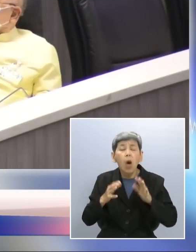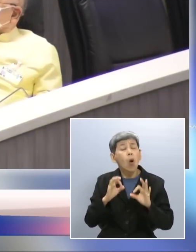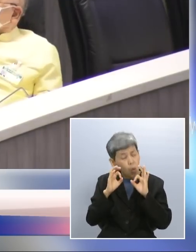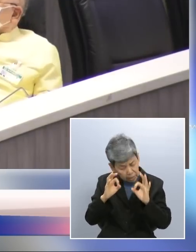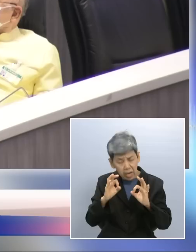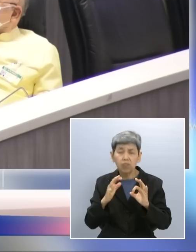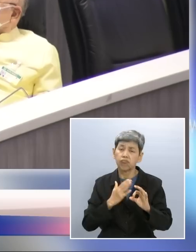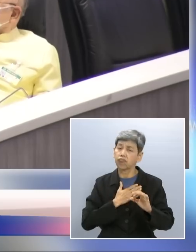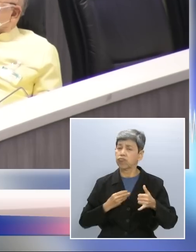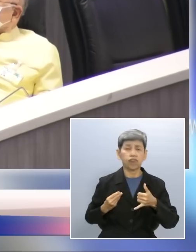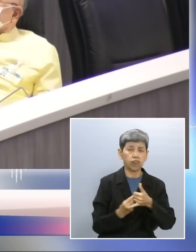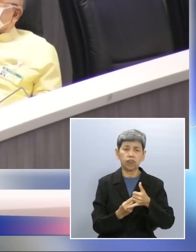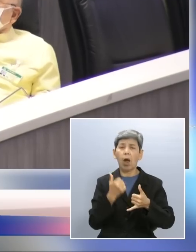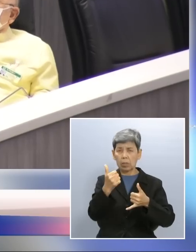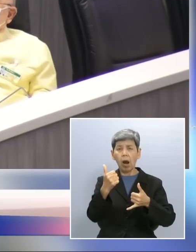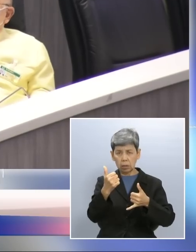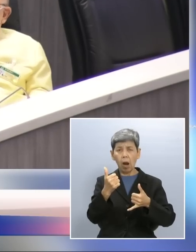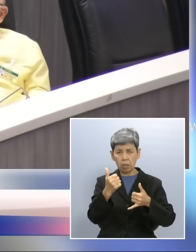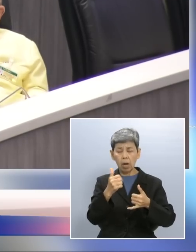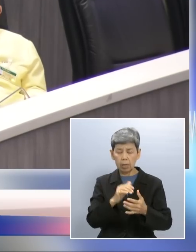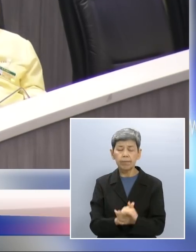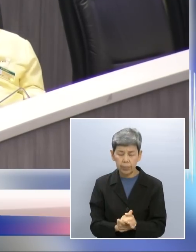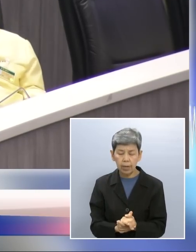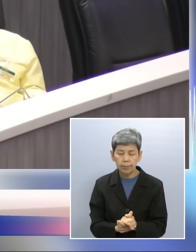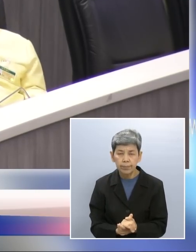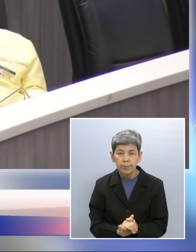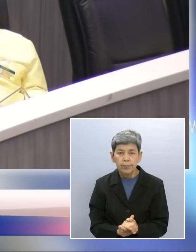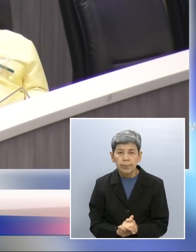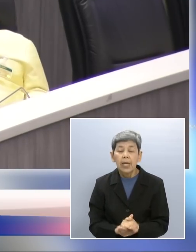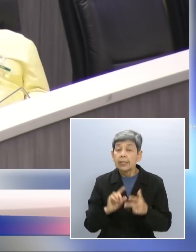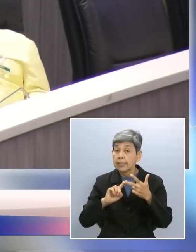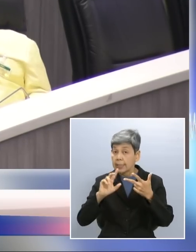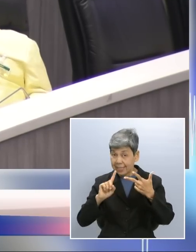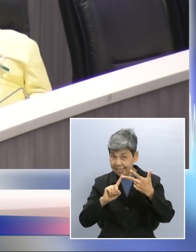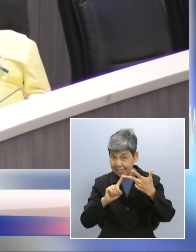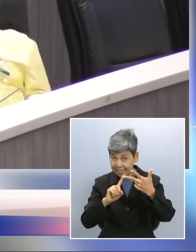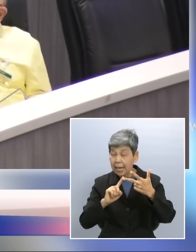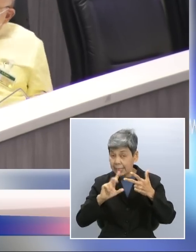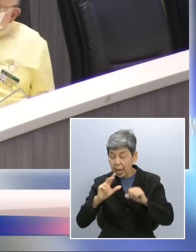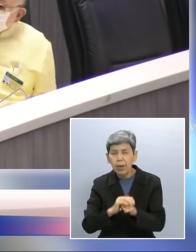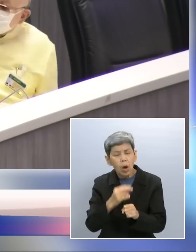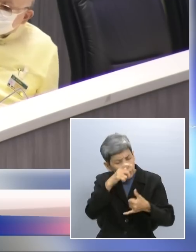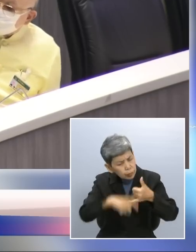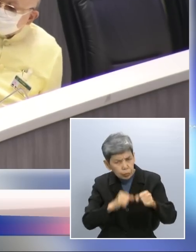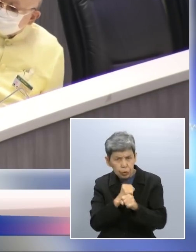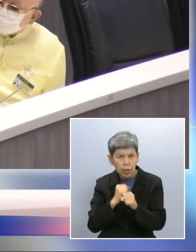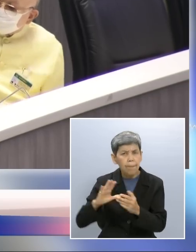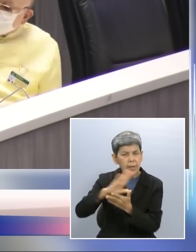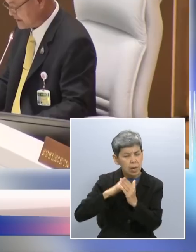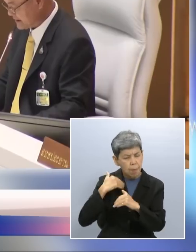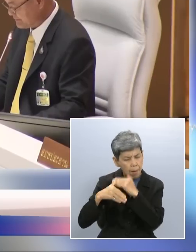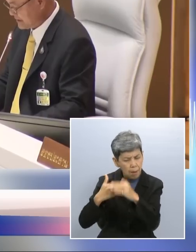ที่เราควรจะลงมติให้เห็นชอบได้นะครับและอันที่ 3ก็คือเรื่องความสามารถในการขับเคลื่อนประเทศ